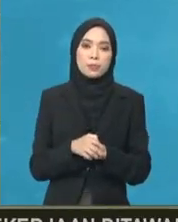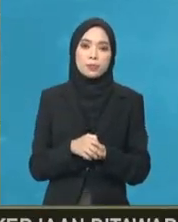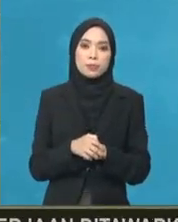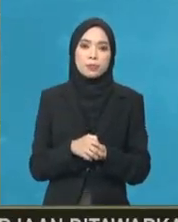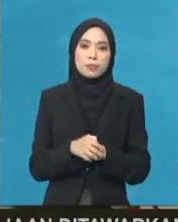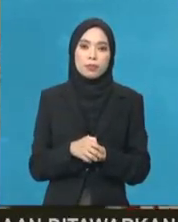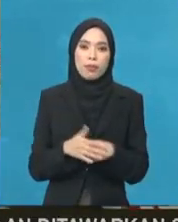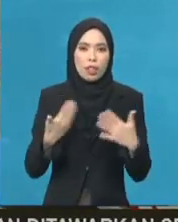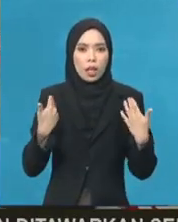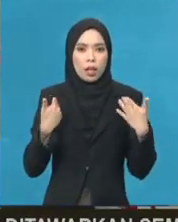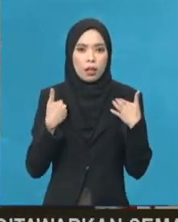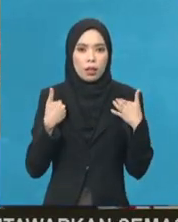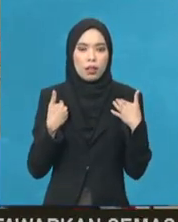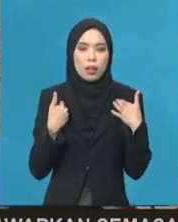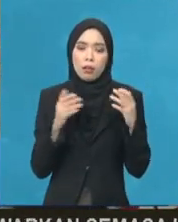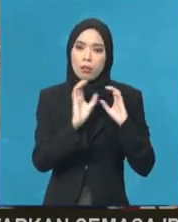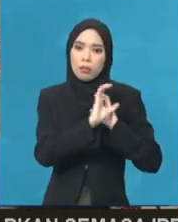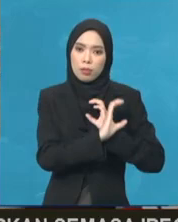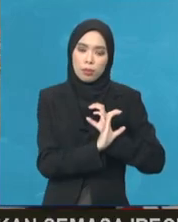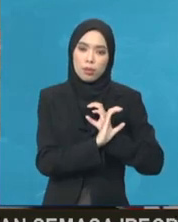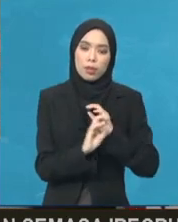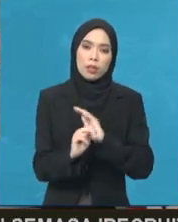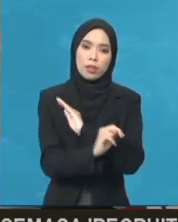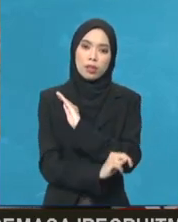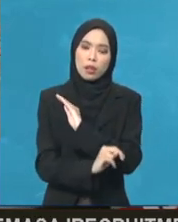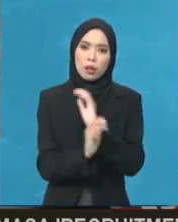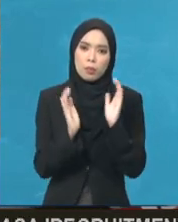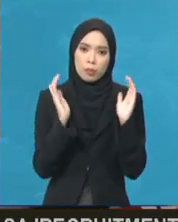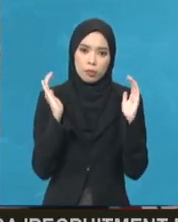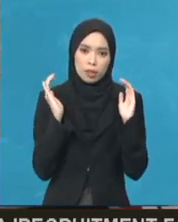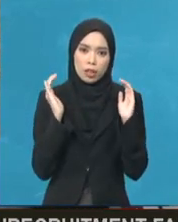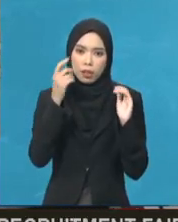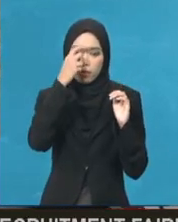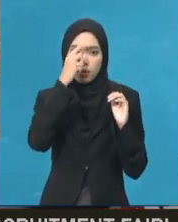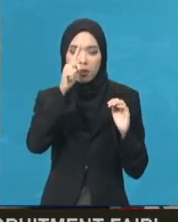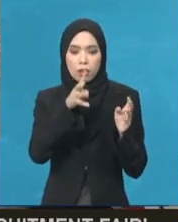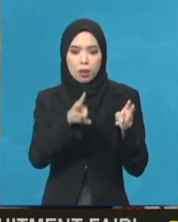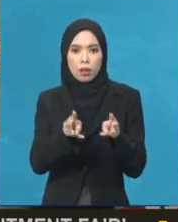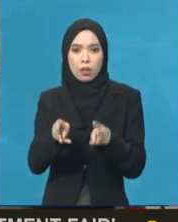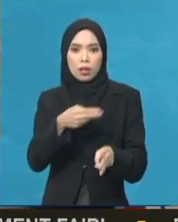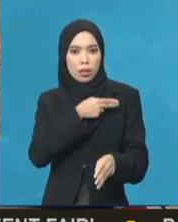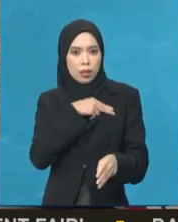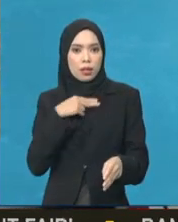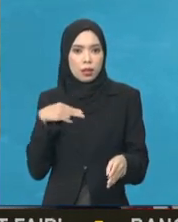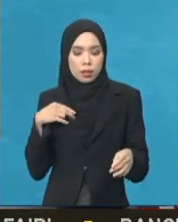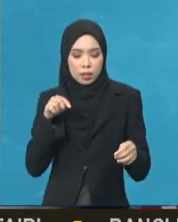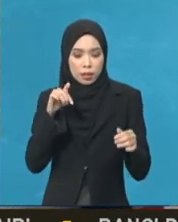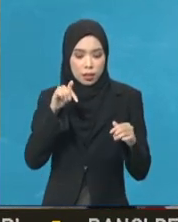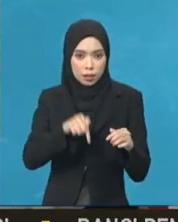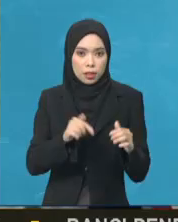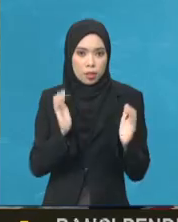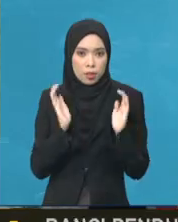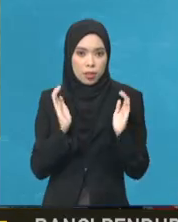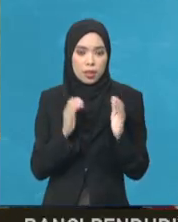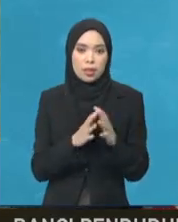wujud kecintaan kami terhadap negara Brunei Darussalam Le bagi warga negara Indonesia masyarakat Indonesia yang ada di sini